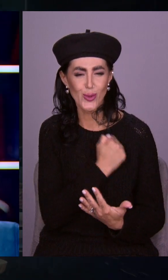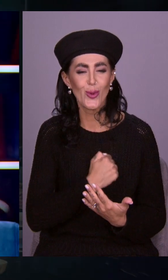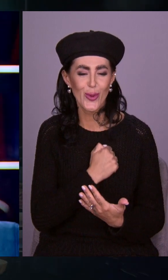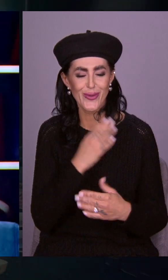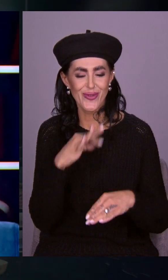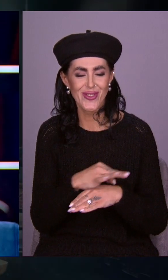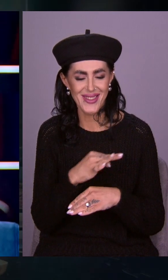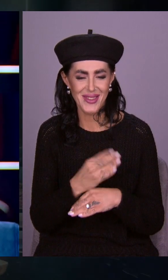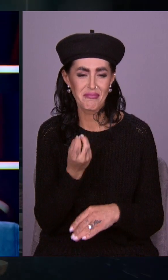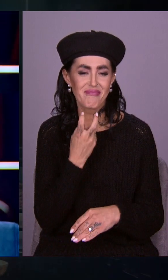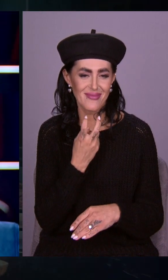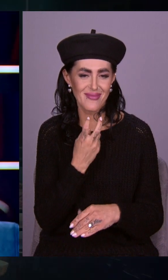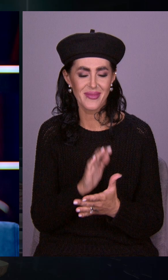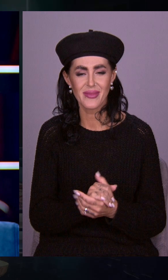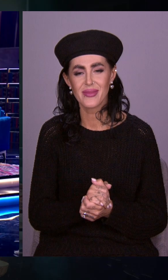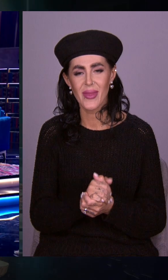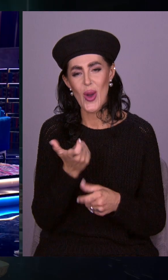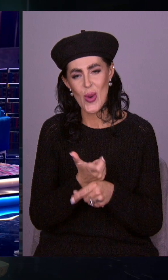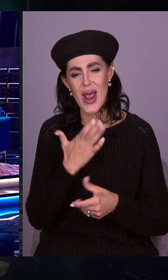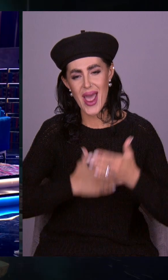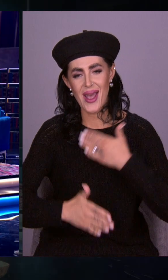ти з радістю погодився прийти до нас.